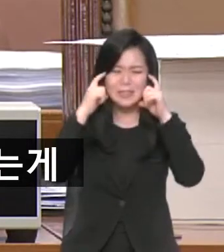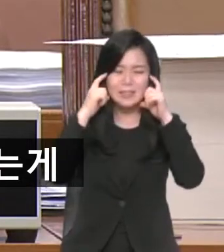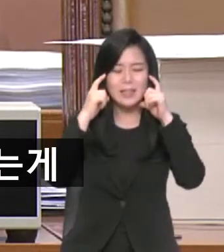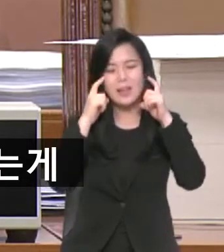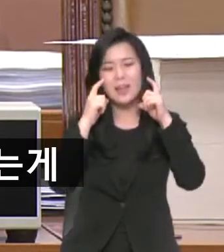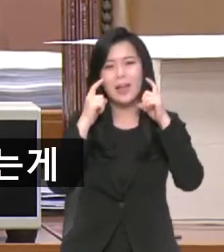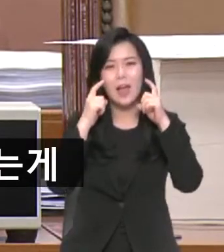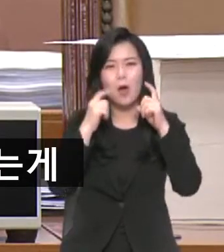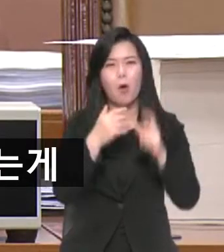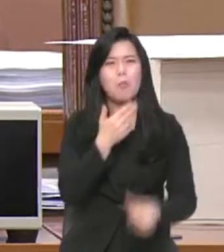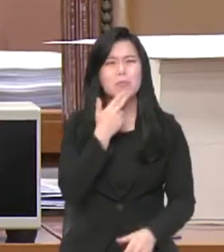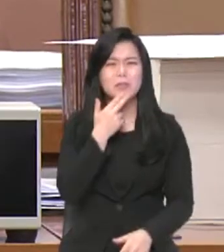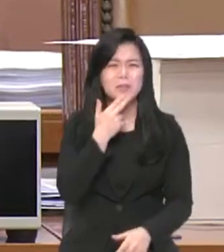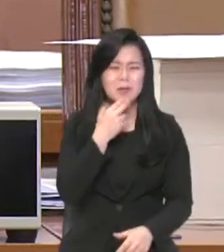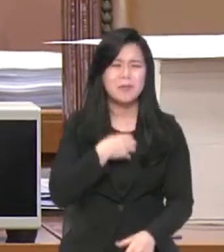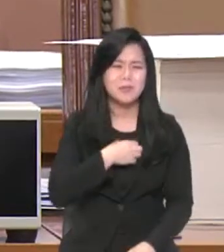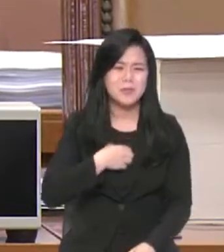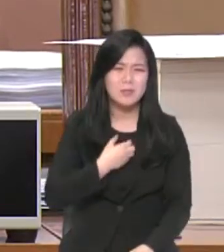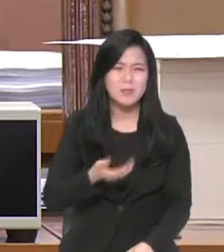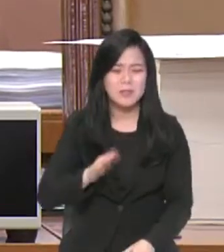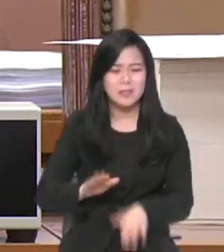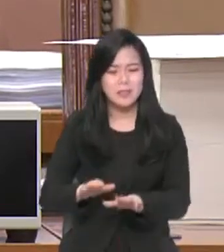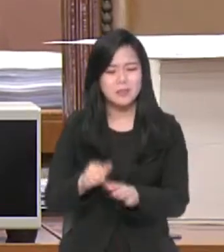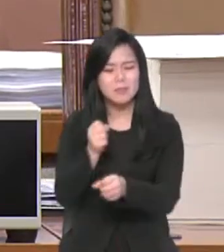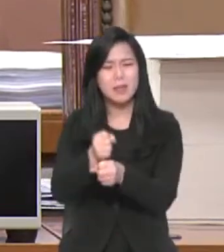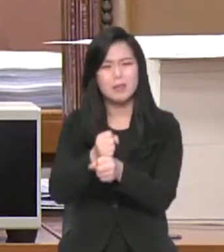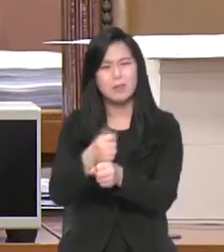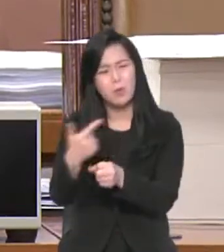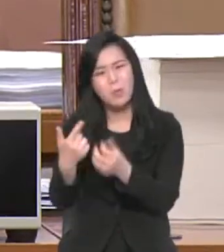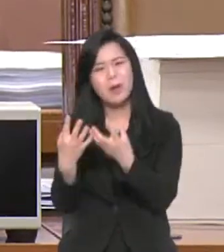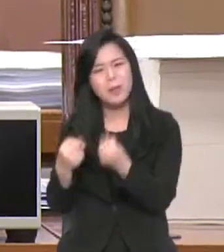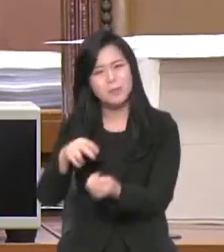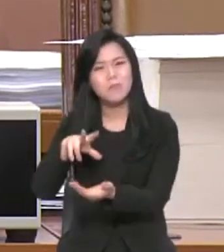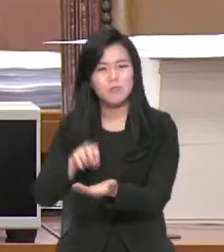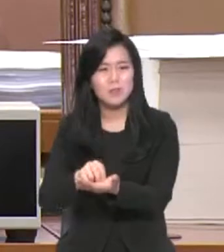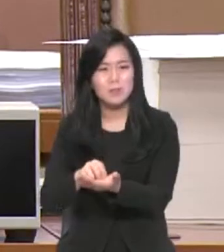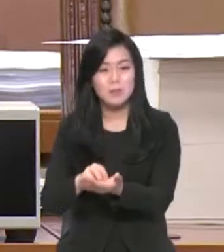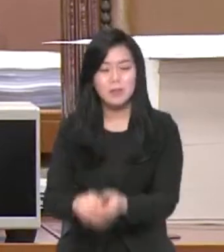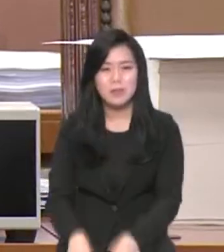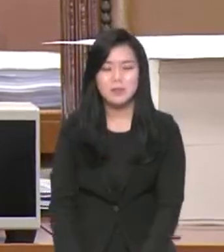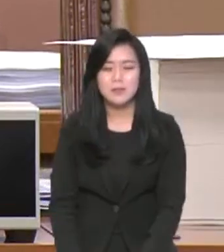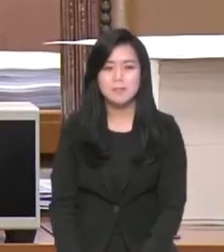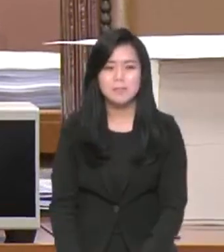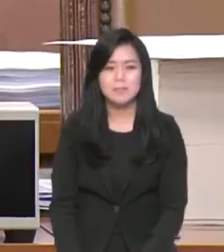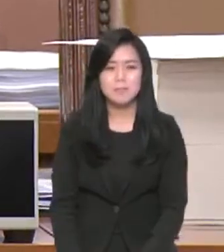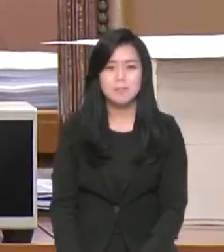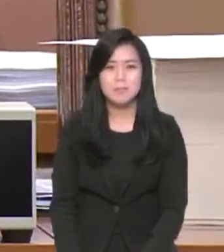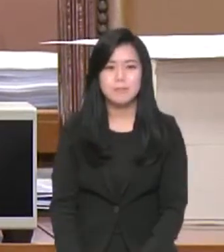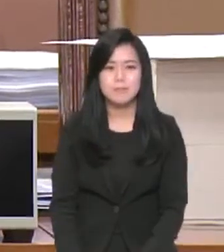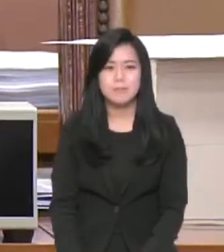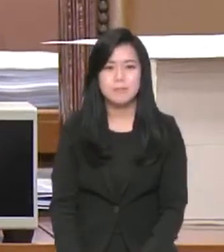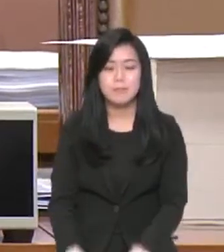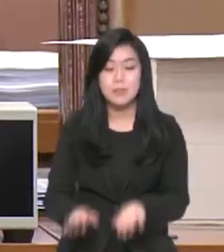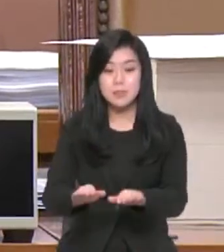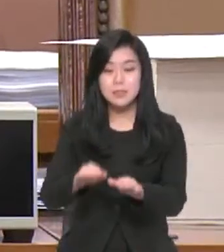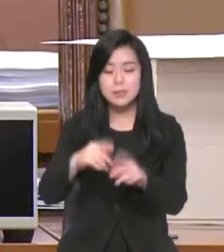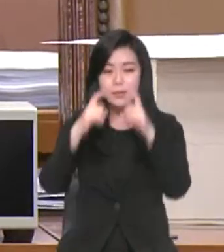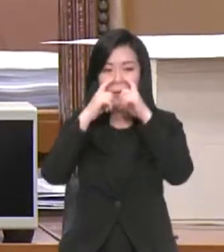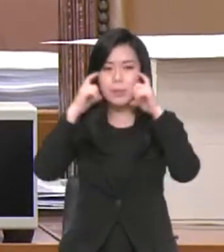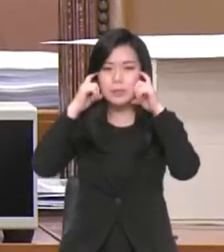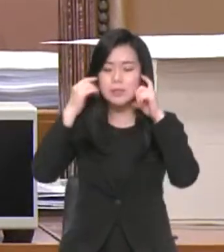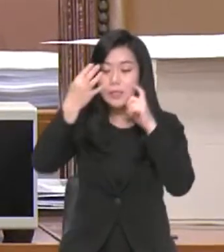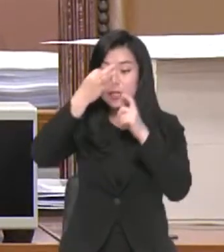너무 과도하게 생산하는 게 또 쟁점이 되고 있습니다. 마지막 질문부터 말씀을 드리면 지금 마스크